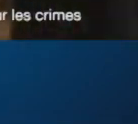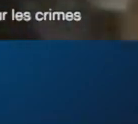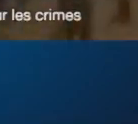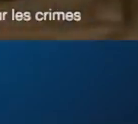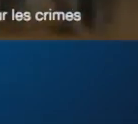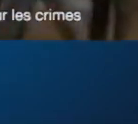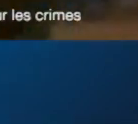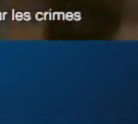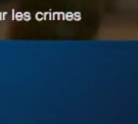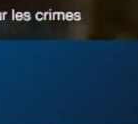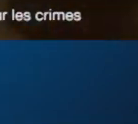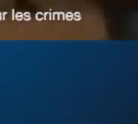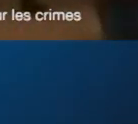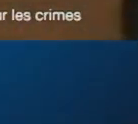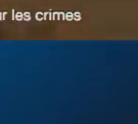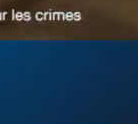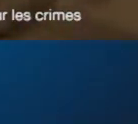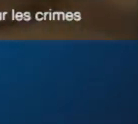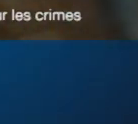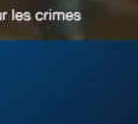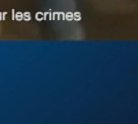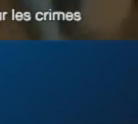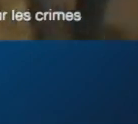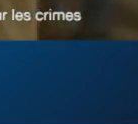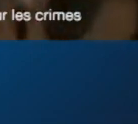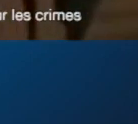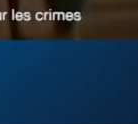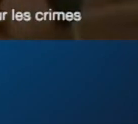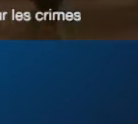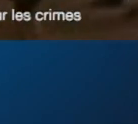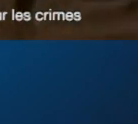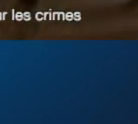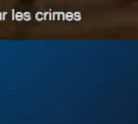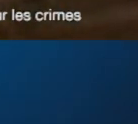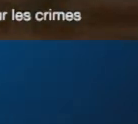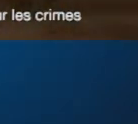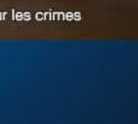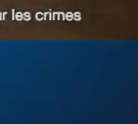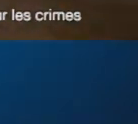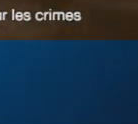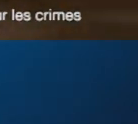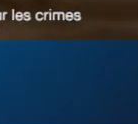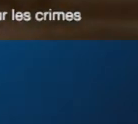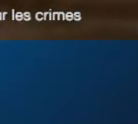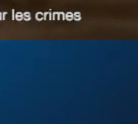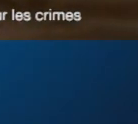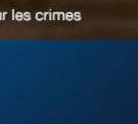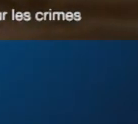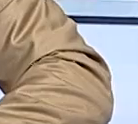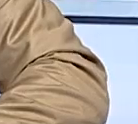crimes commis en Centrafrique depuis septembre 2012, date de la création de la CELECA.